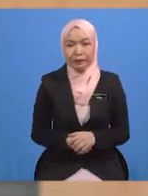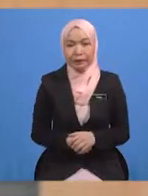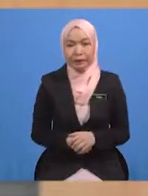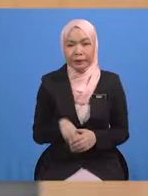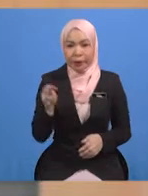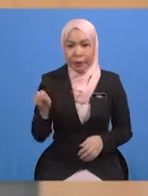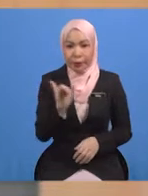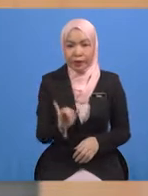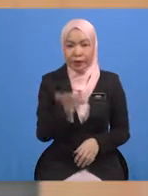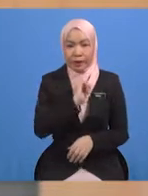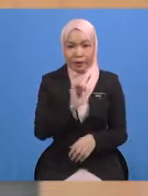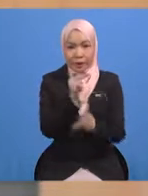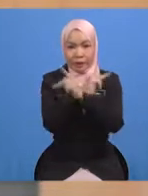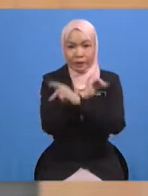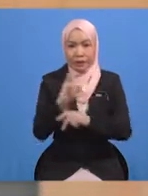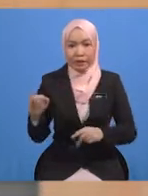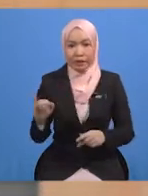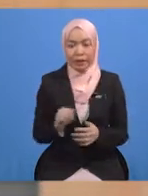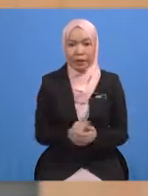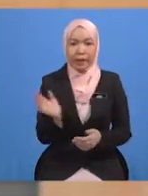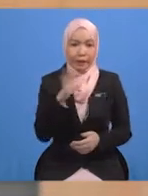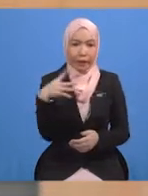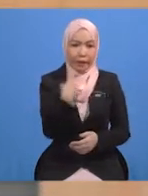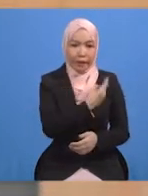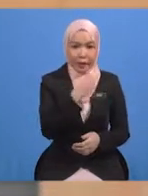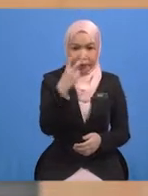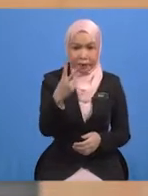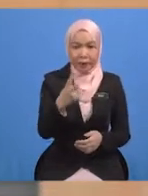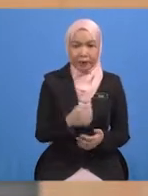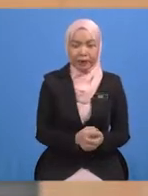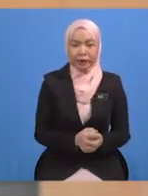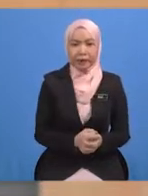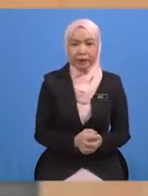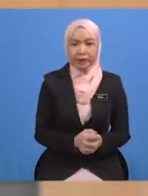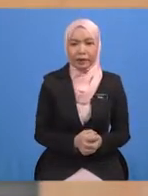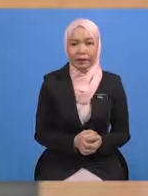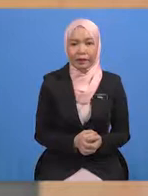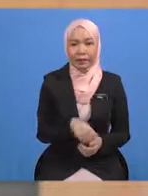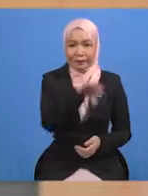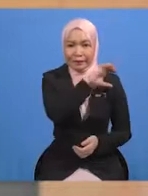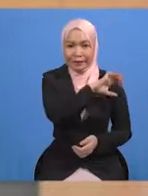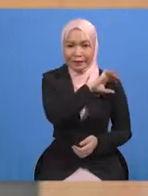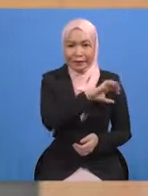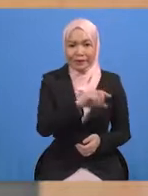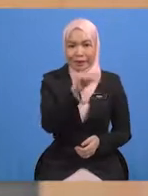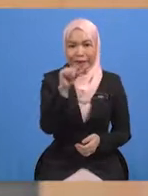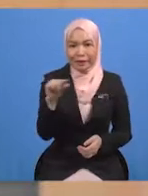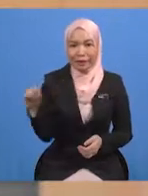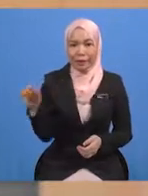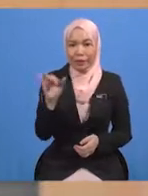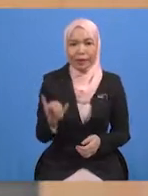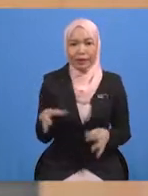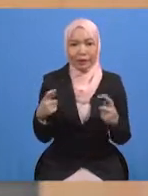Murid-murid yang cikgu kasihi, mari kita lihat secara lanjut berdasarkan ciri-ciri gelombang yang